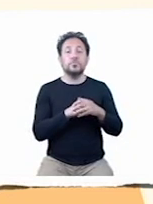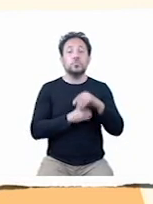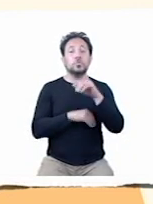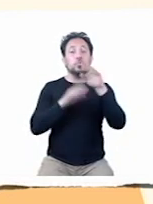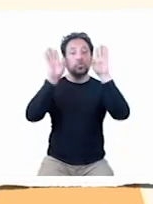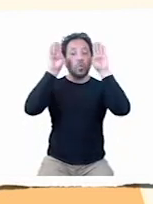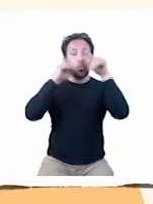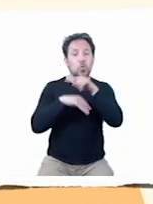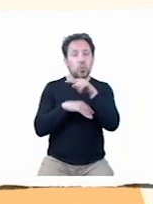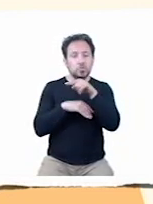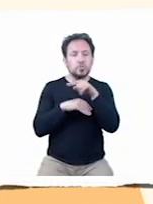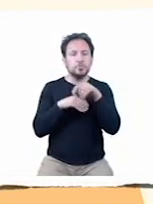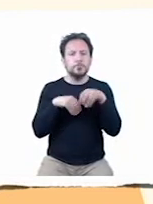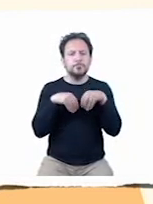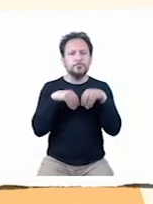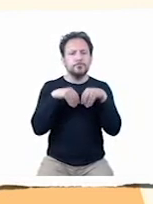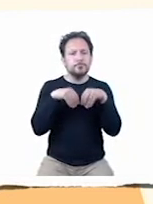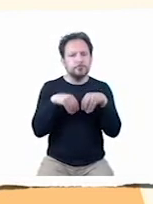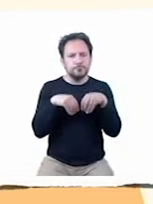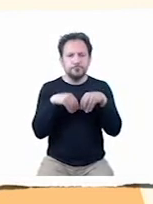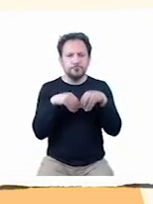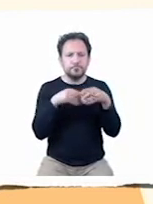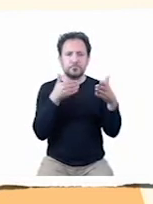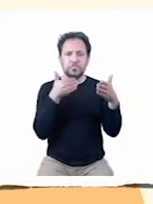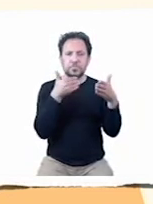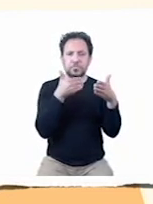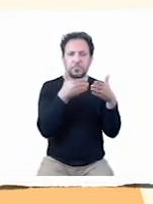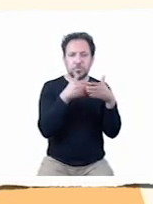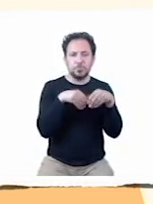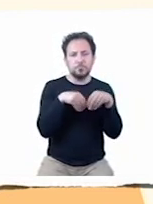baciato dalla luce calda del sole.